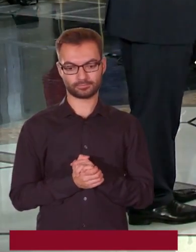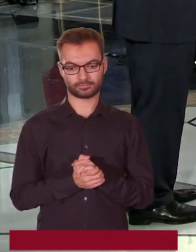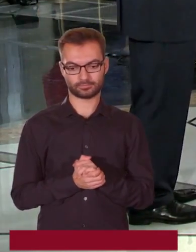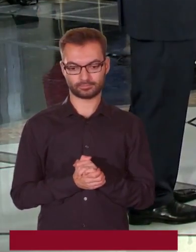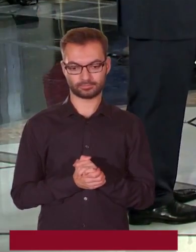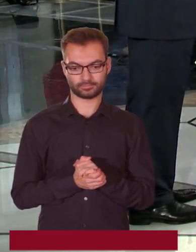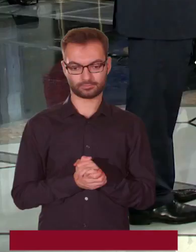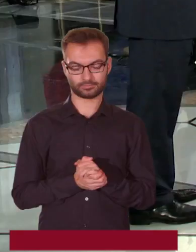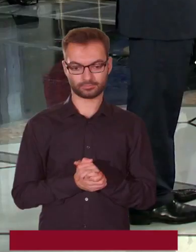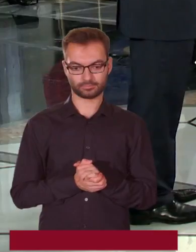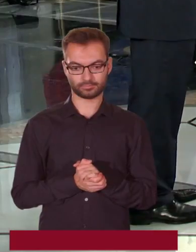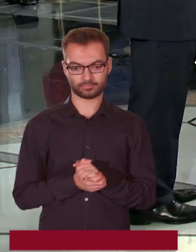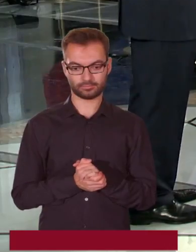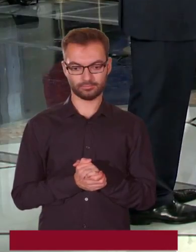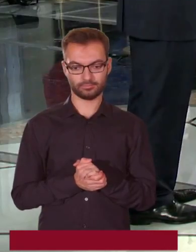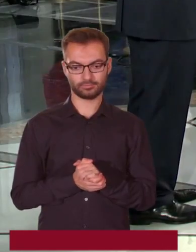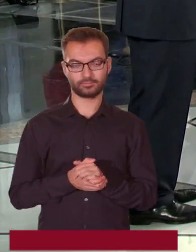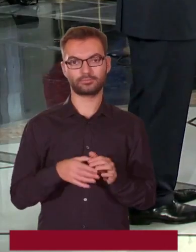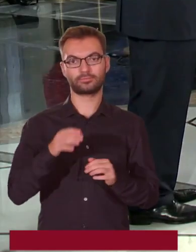Poproszę pana Mariusza Kamińskiego.